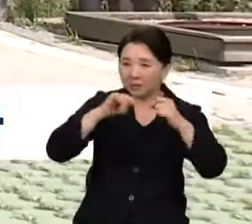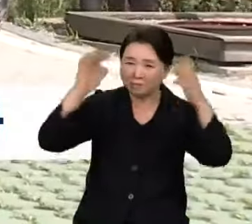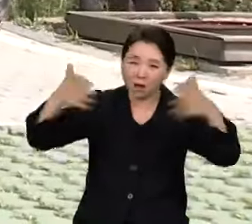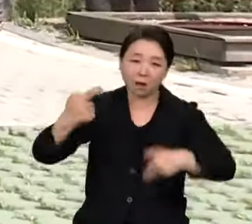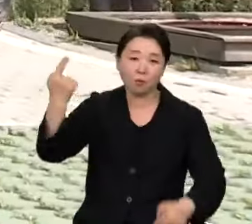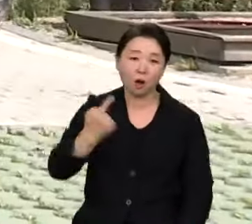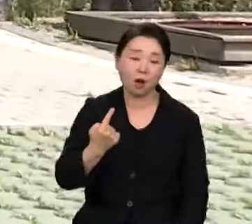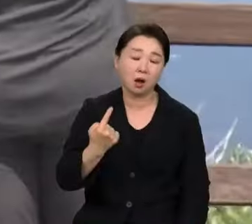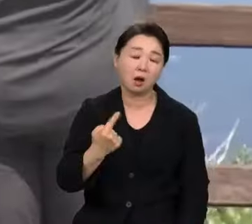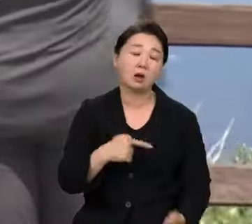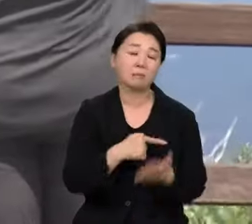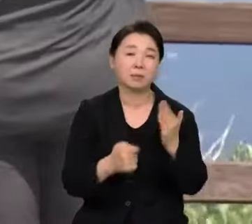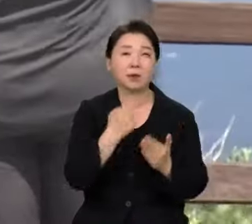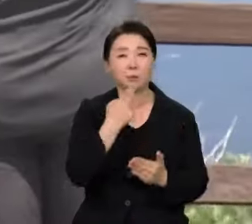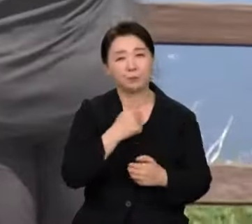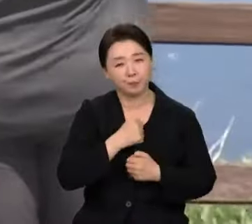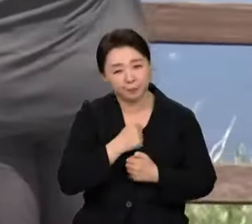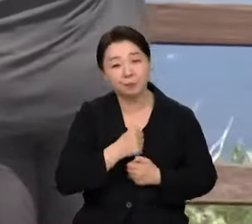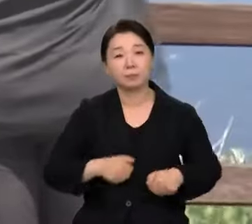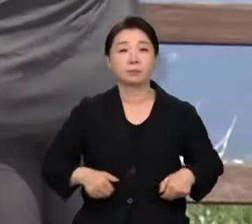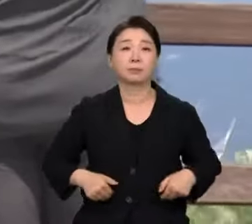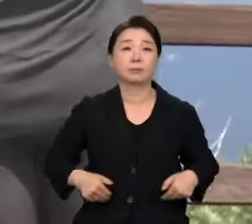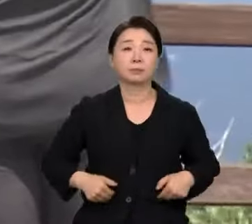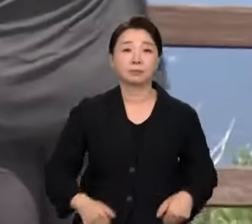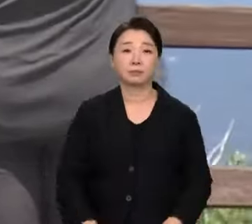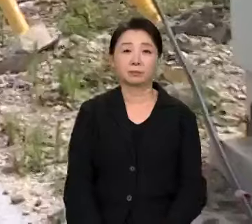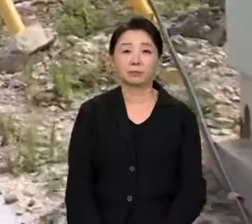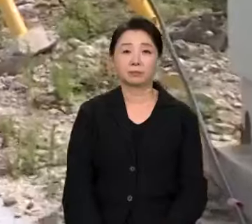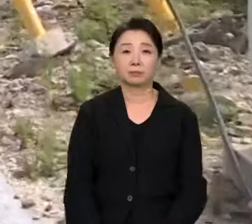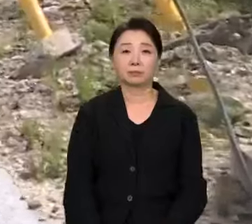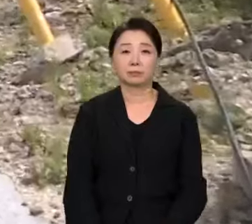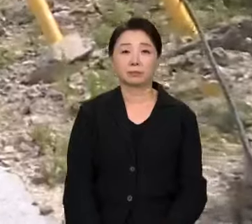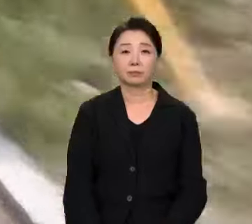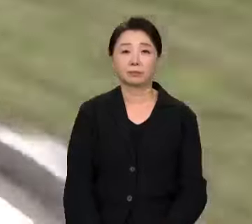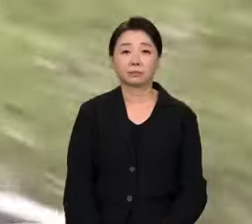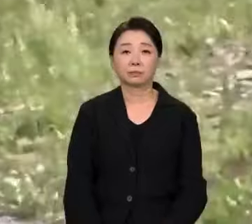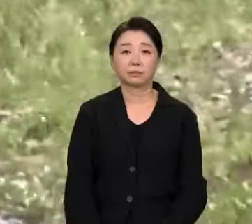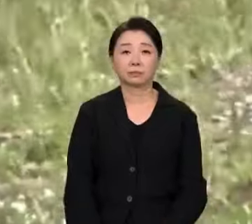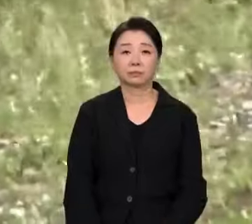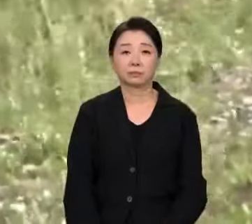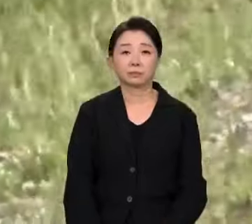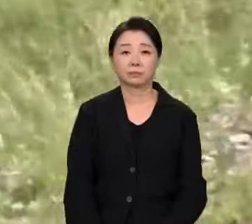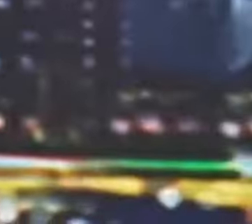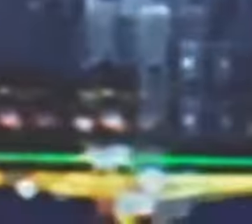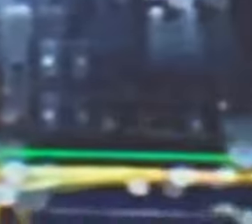있어 피해 없게 대비해야 합니다. JTBC 조승현입니다.